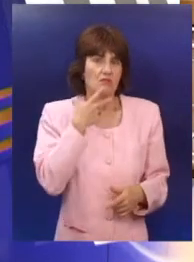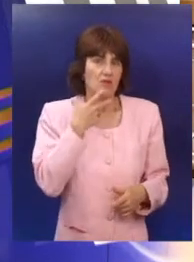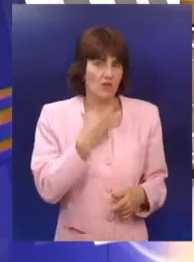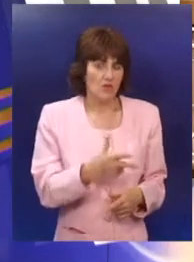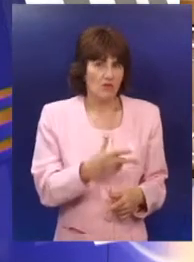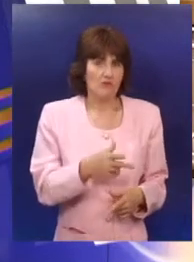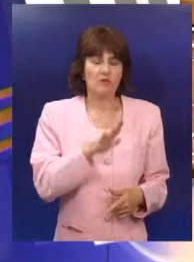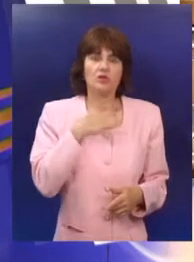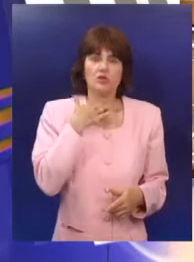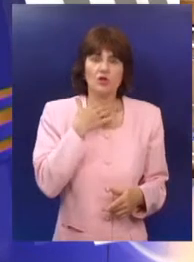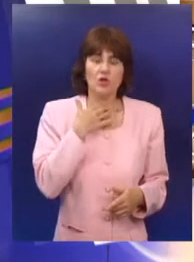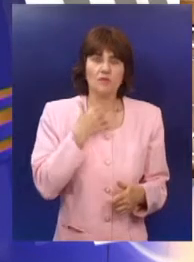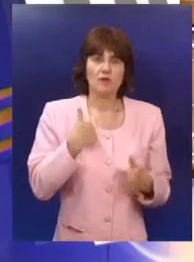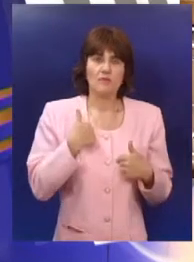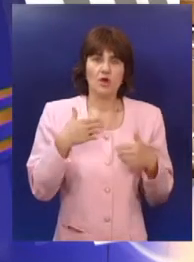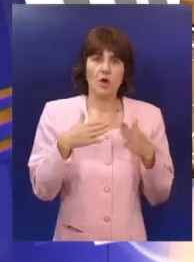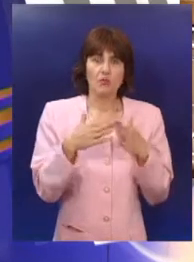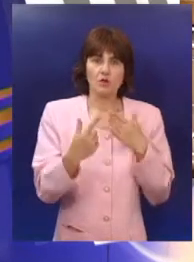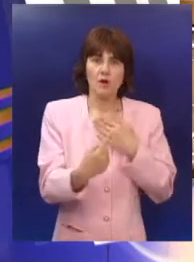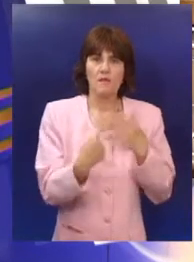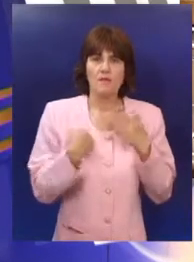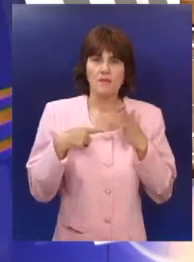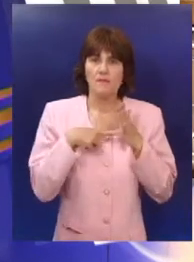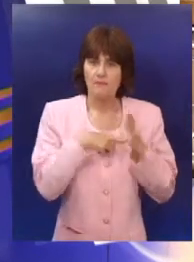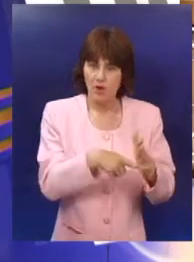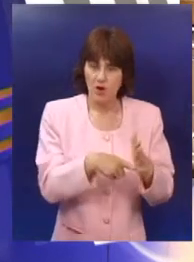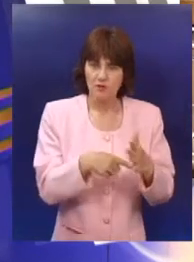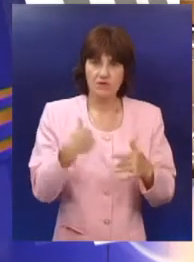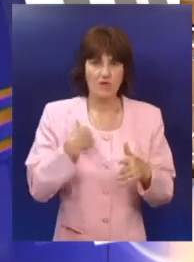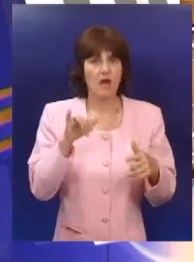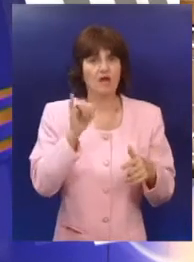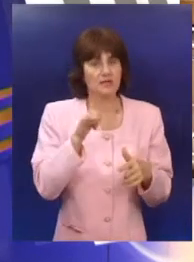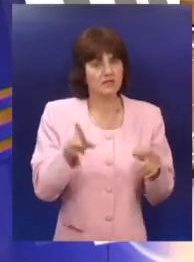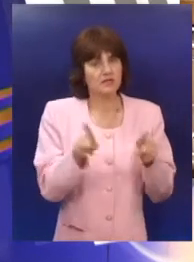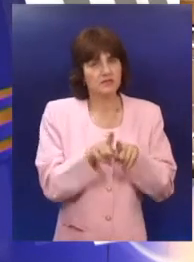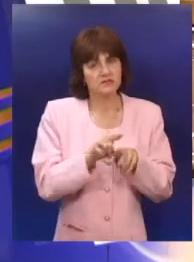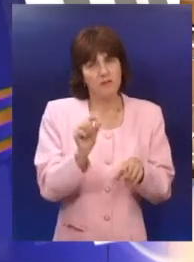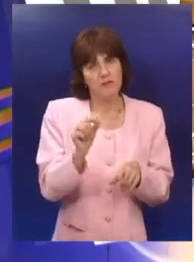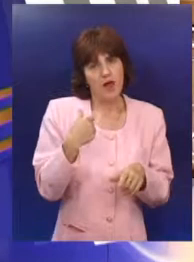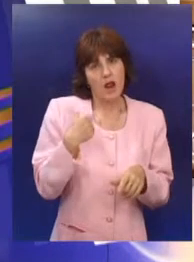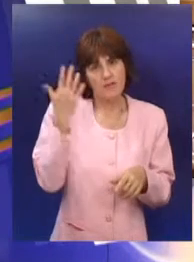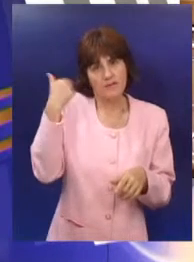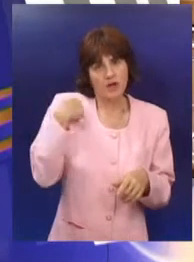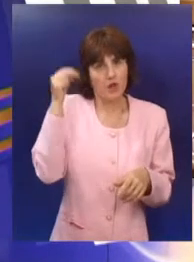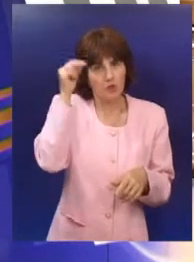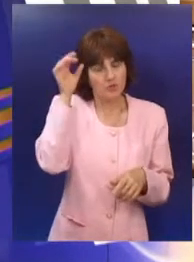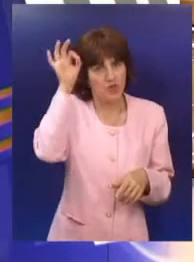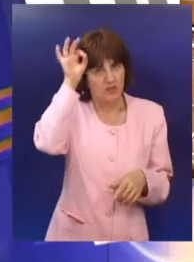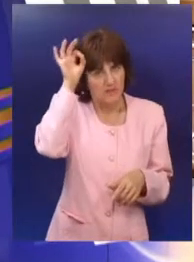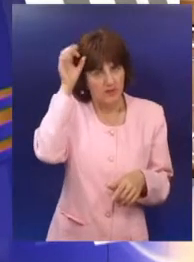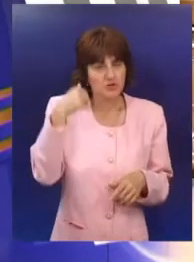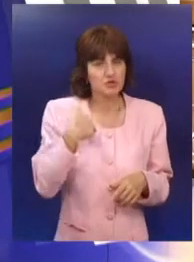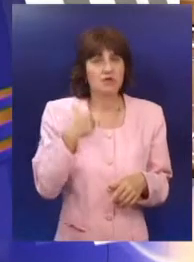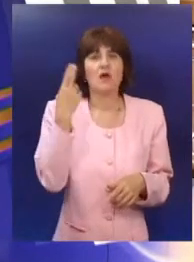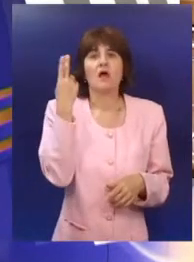više, dosta toga nam i prezentuje kući, a s obzirom da sam i ja učila malo nemački, tako da razumem